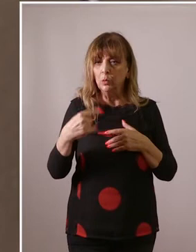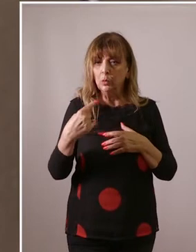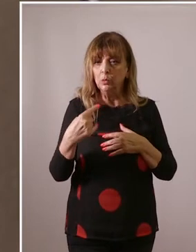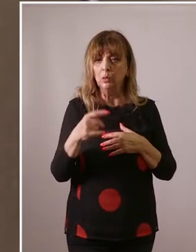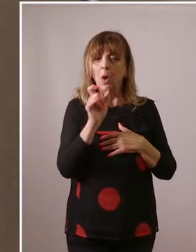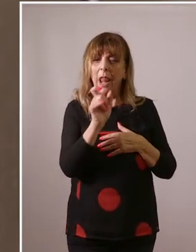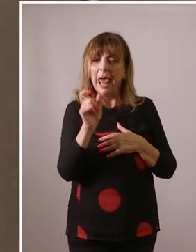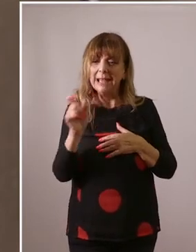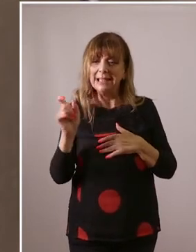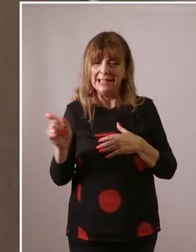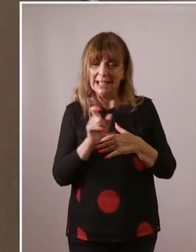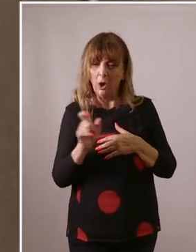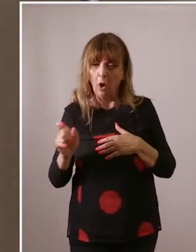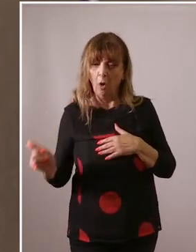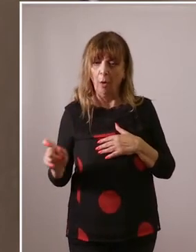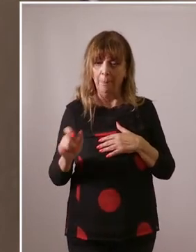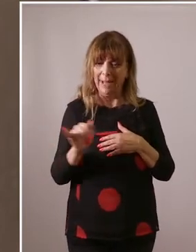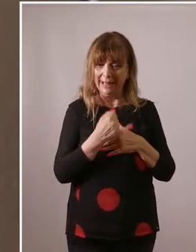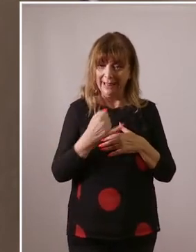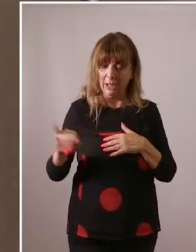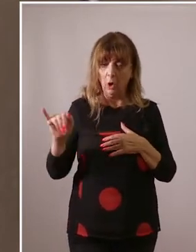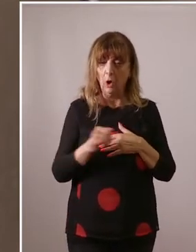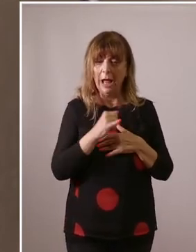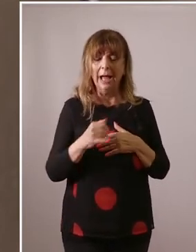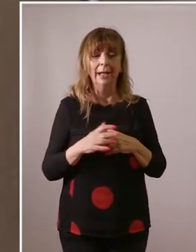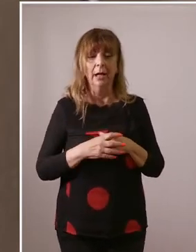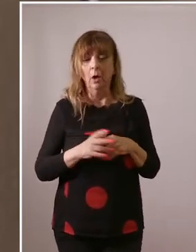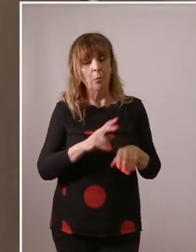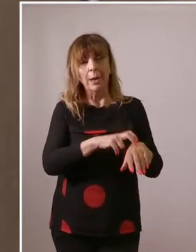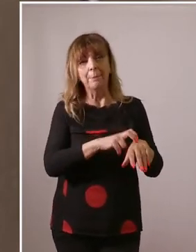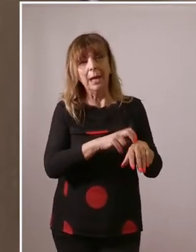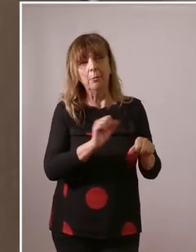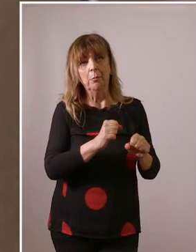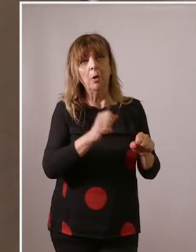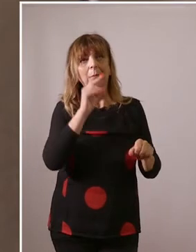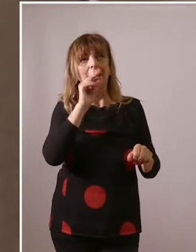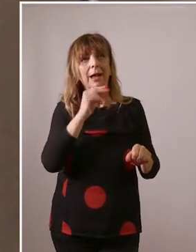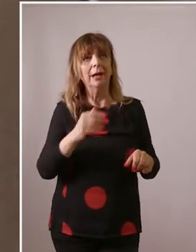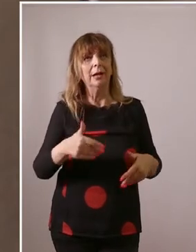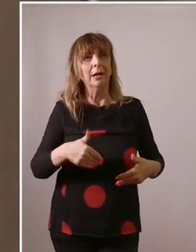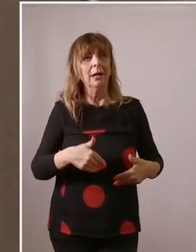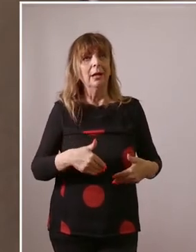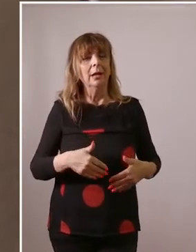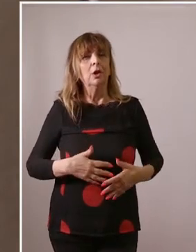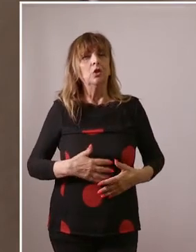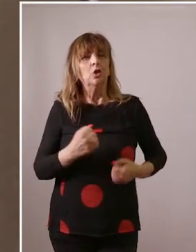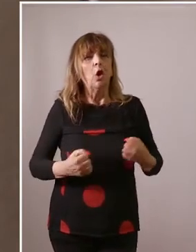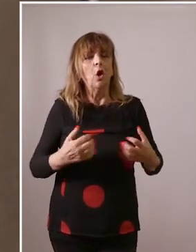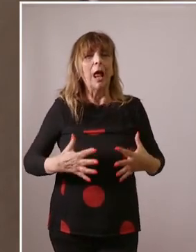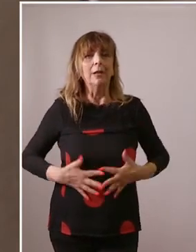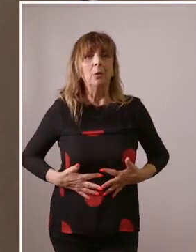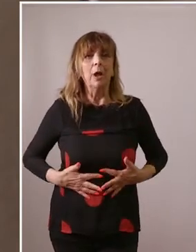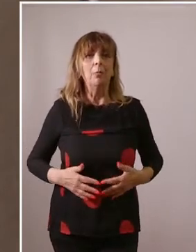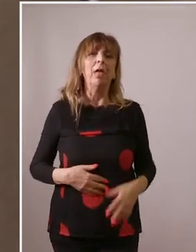lessico così come il medico non può parlare di un dolore addominale come di un mal di pancia sarà